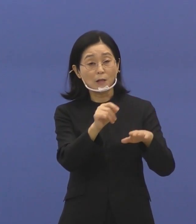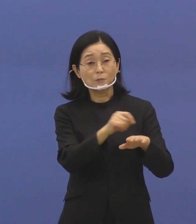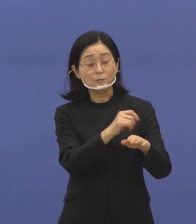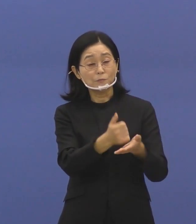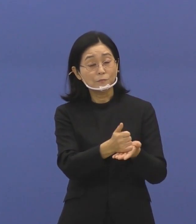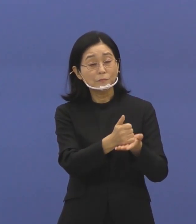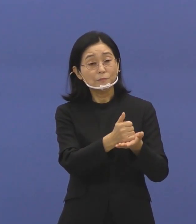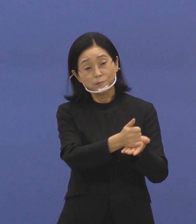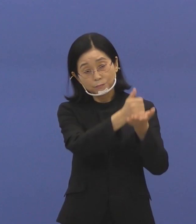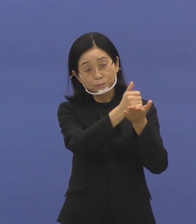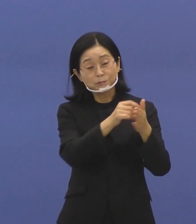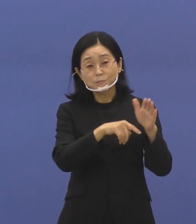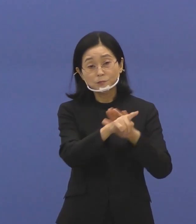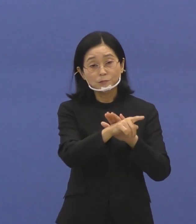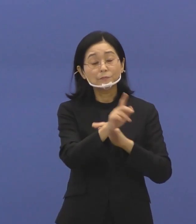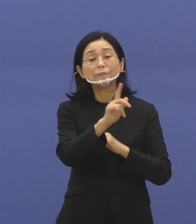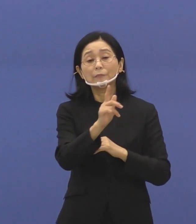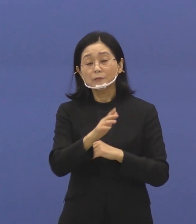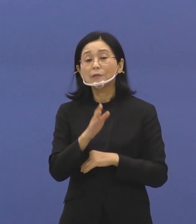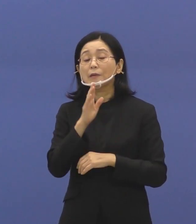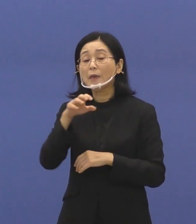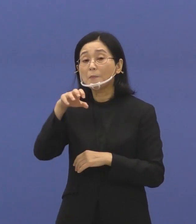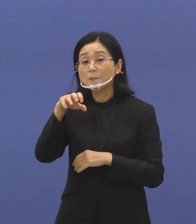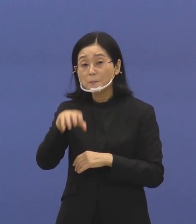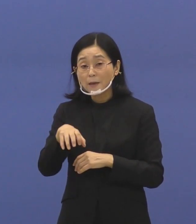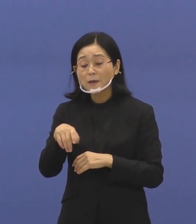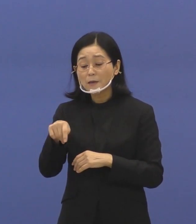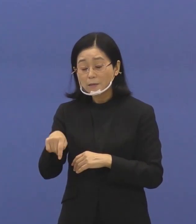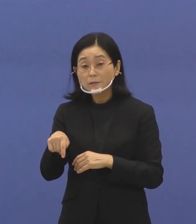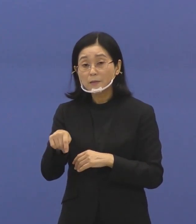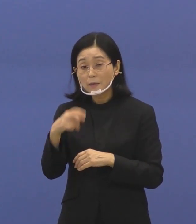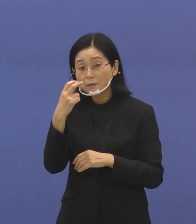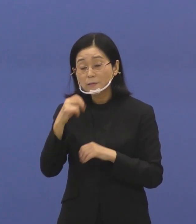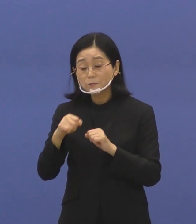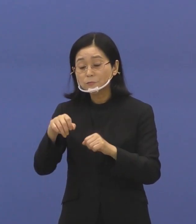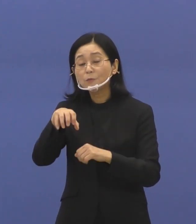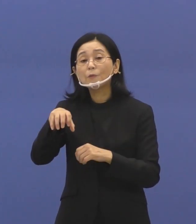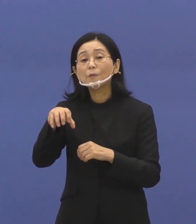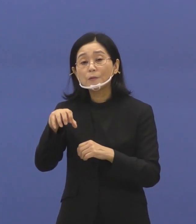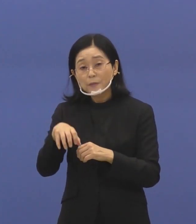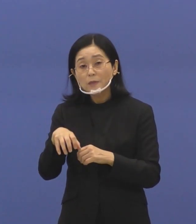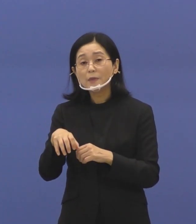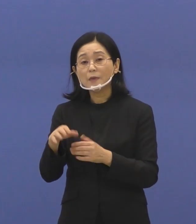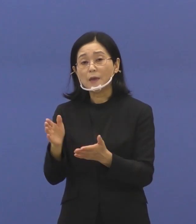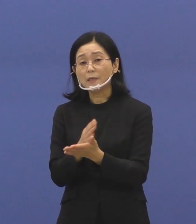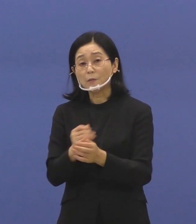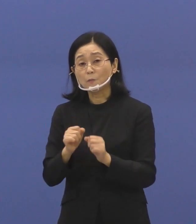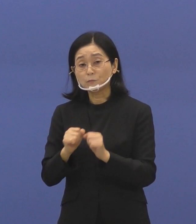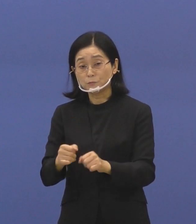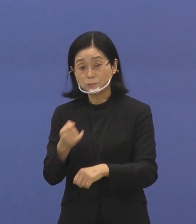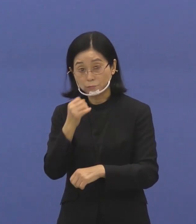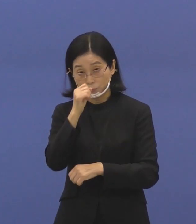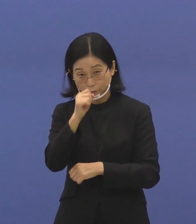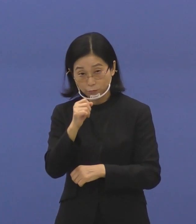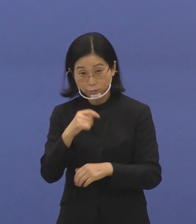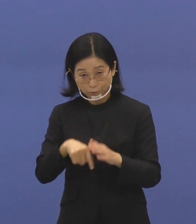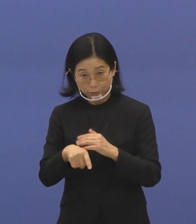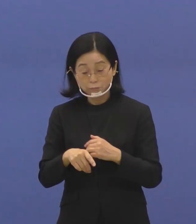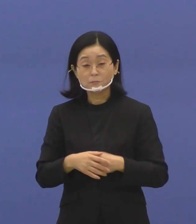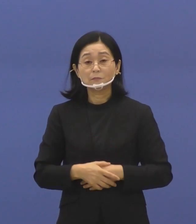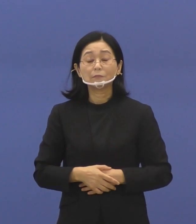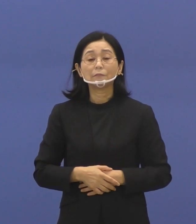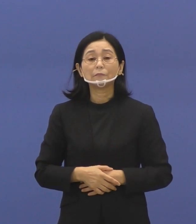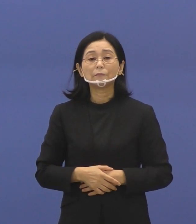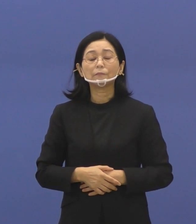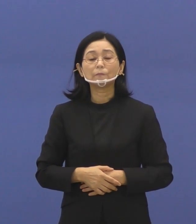断をして、柔軟な運用していった方がいいというようなお考えでございます。 この